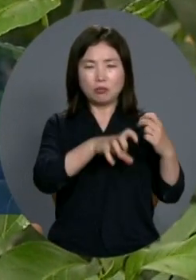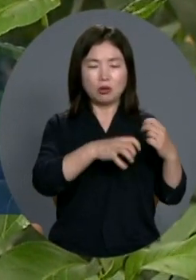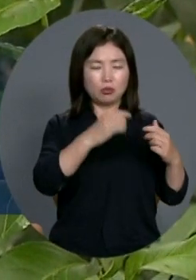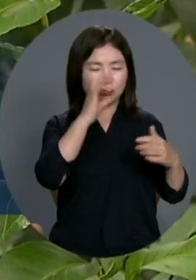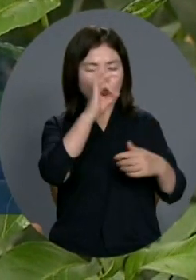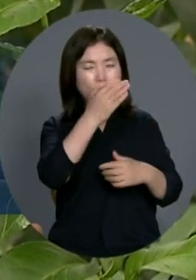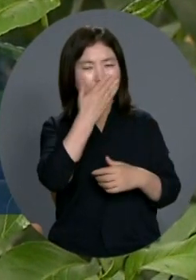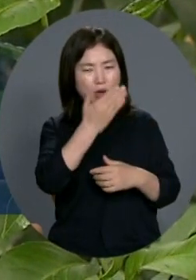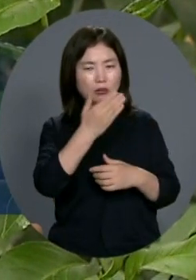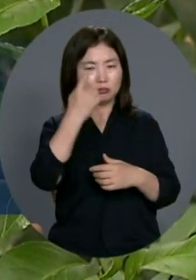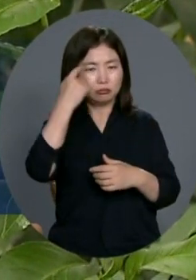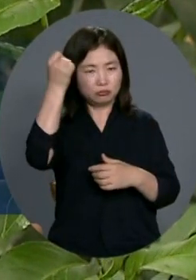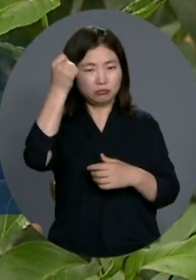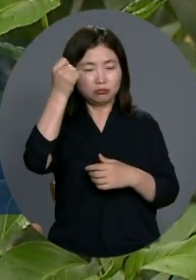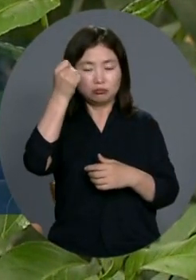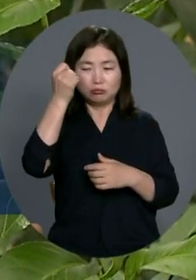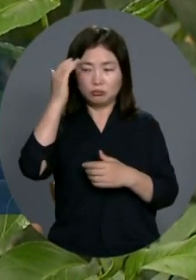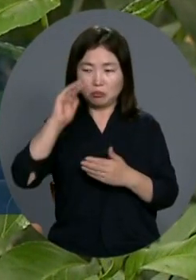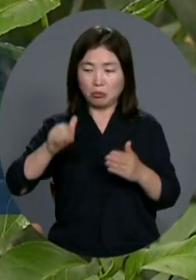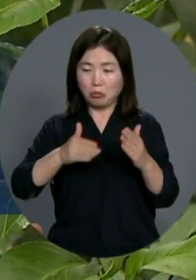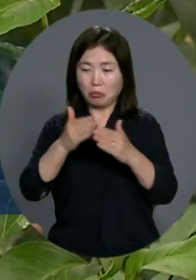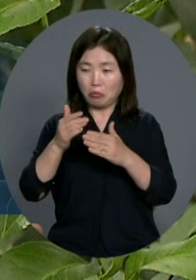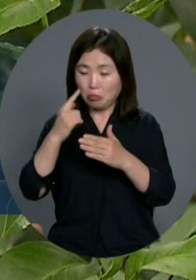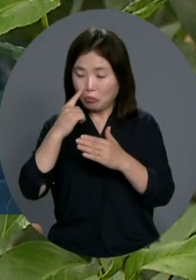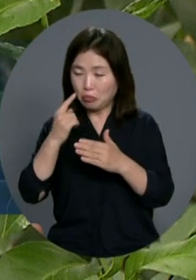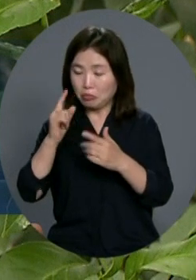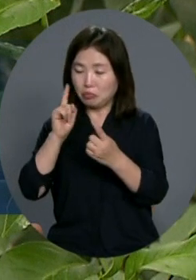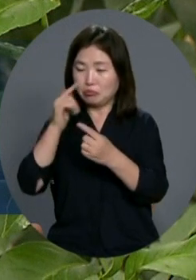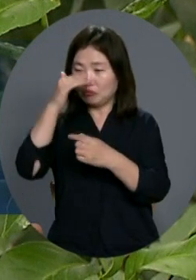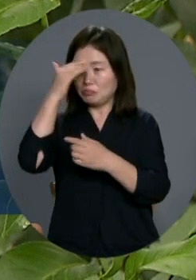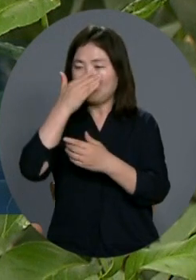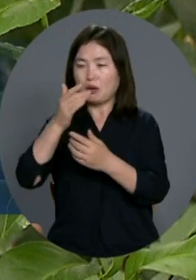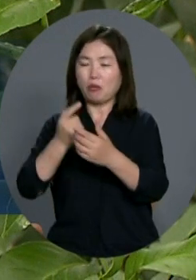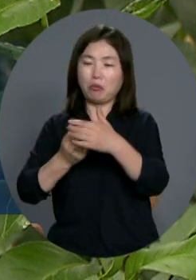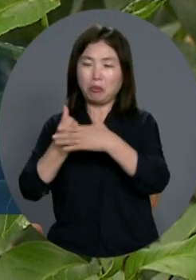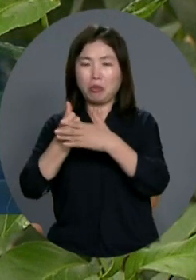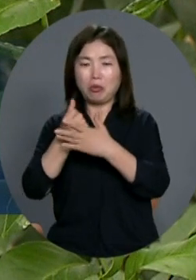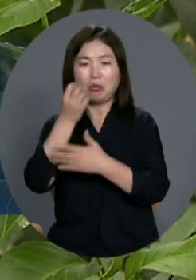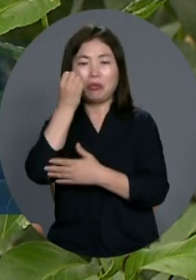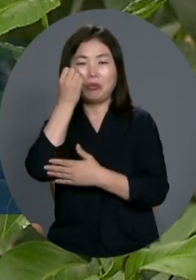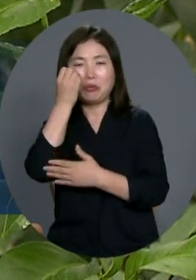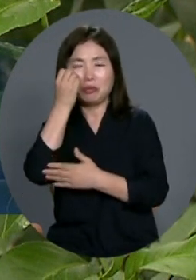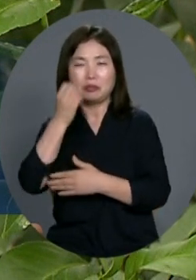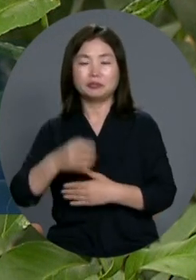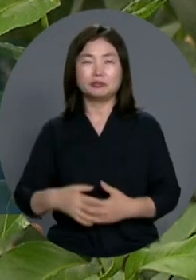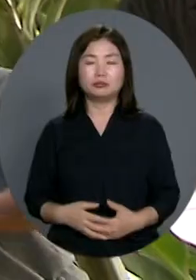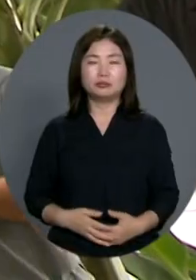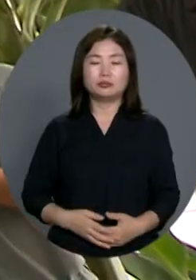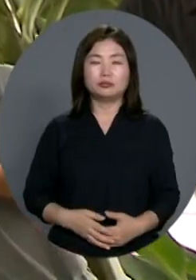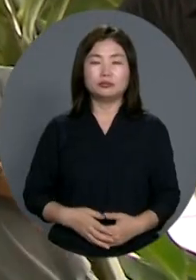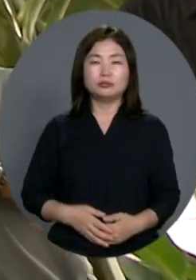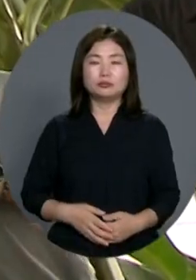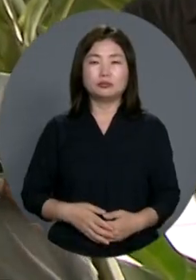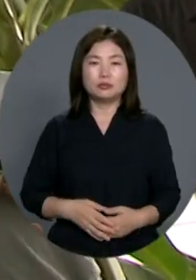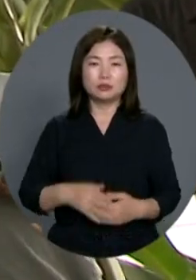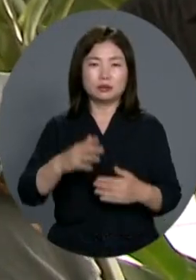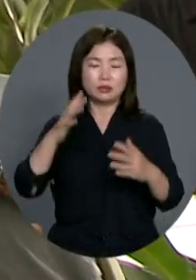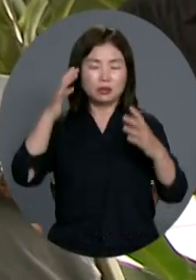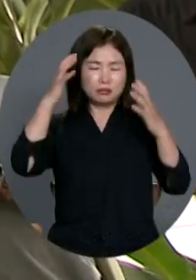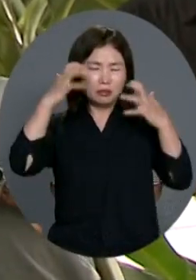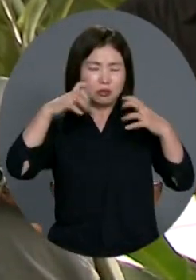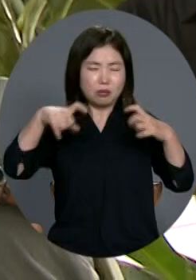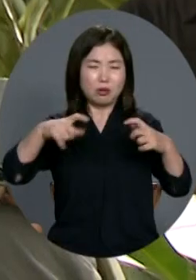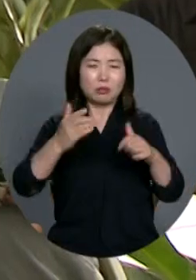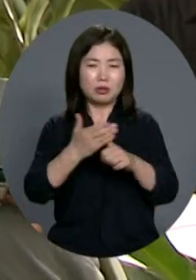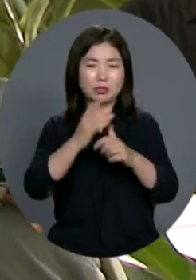데서만 볼 수 있다고 생각을 했는데 청도에서 보니까 너무 신기하고 감회가 새롭습니다. 열대 과일은